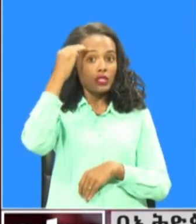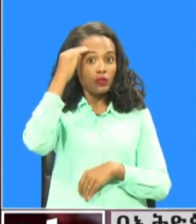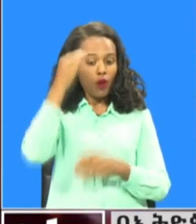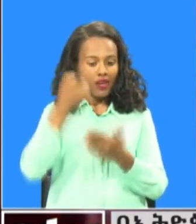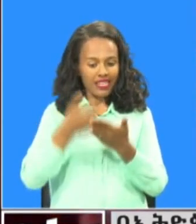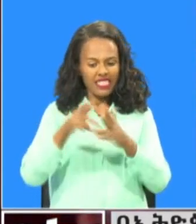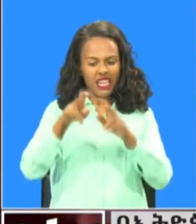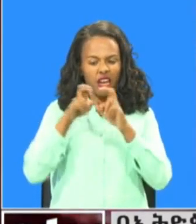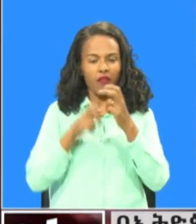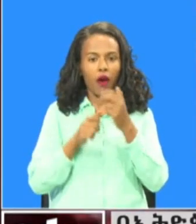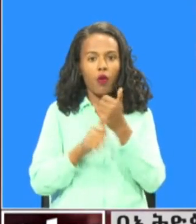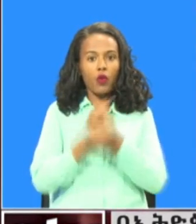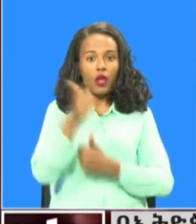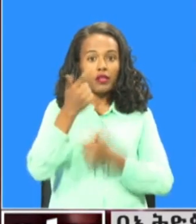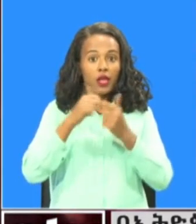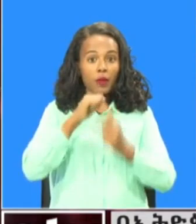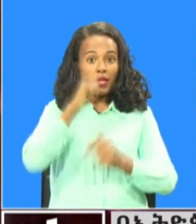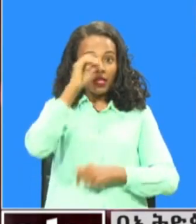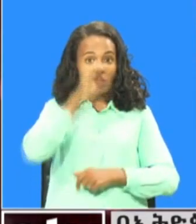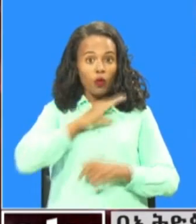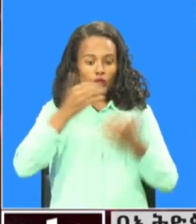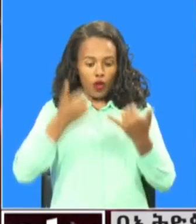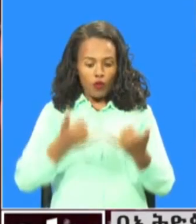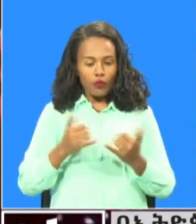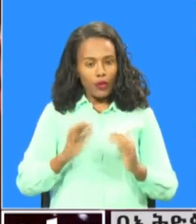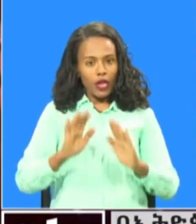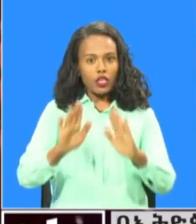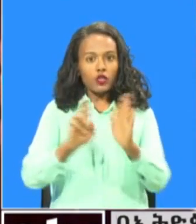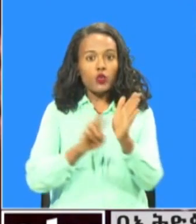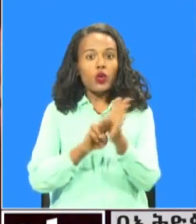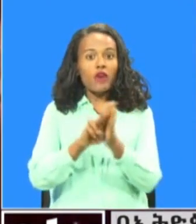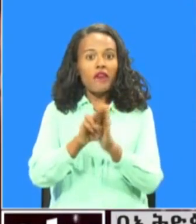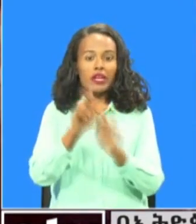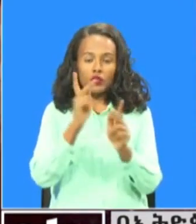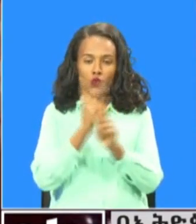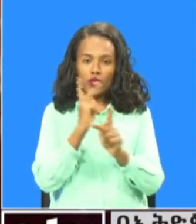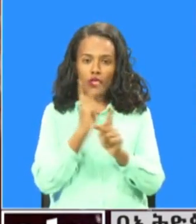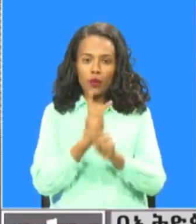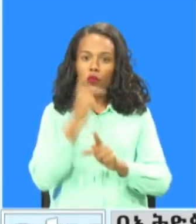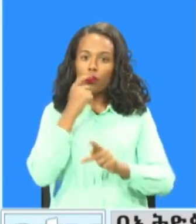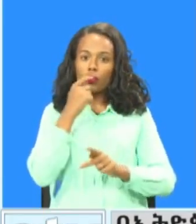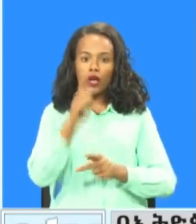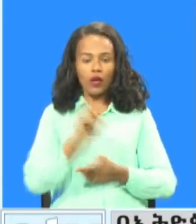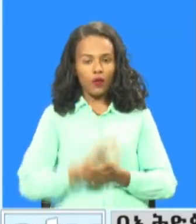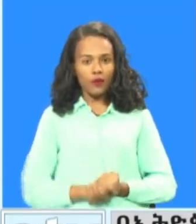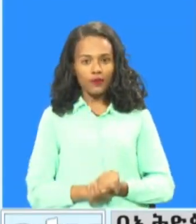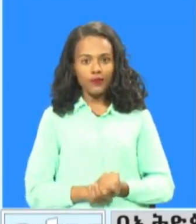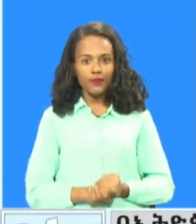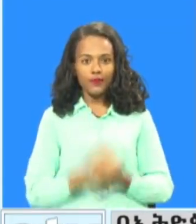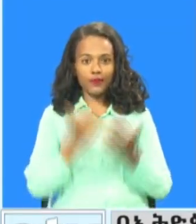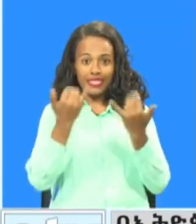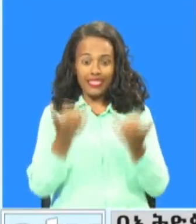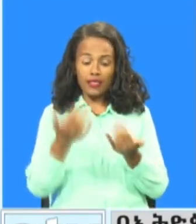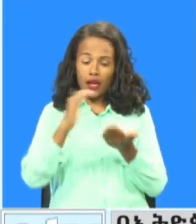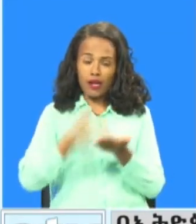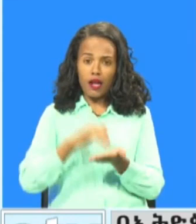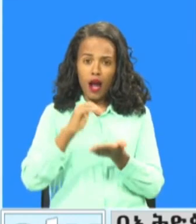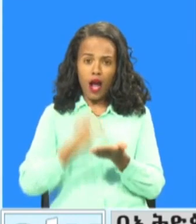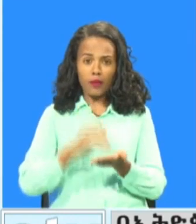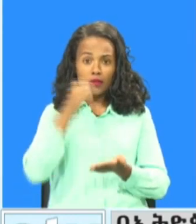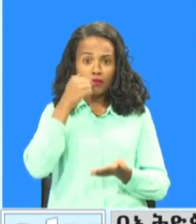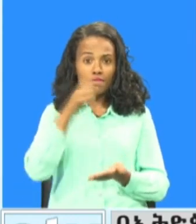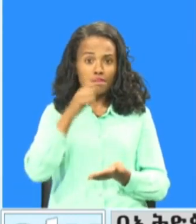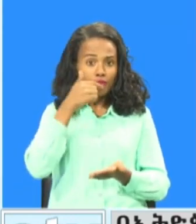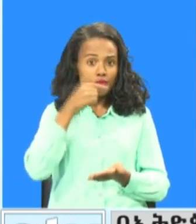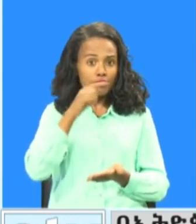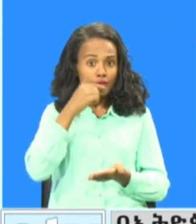ከዚህ የከፋ ጉዳት ሳይመጣ ሰዎች አሁንም ራሳቸውን ከቫይረሱ እንዲጠብቁ አሳስበዋል። እስከ ዛሬም ደጋግመን ስንል ብዙ